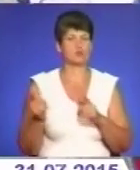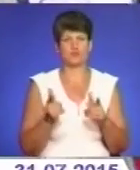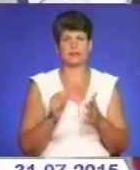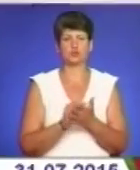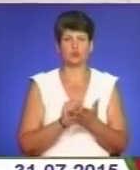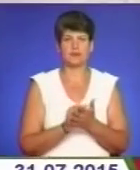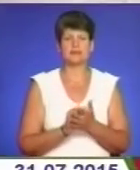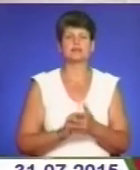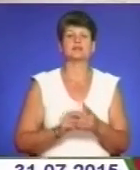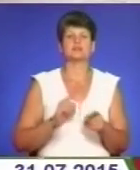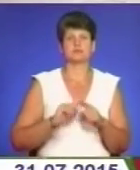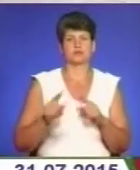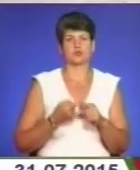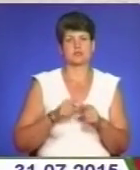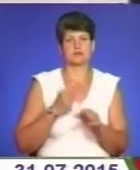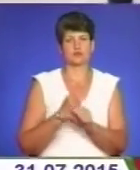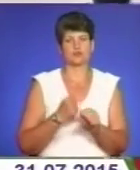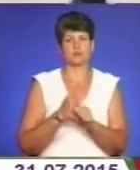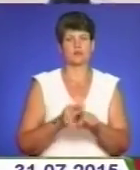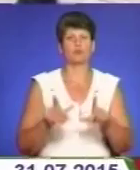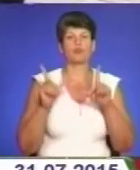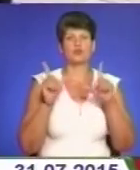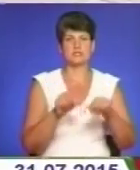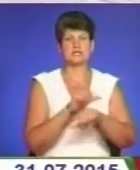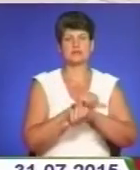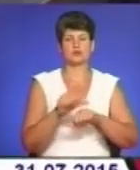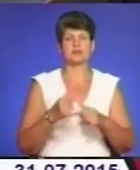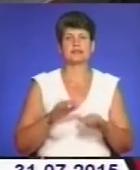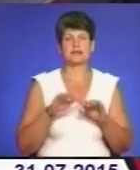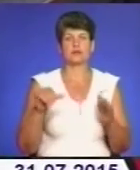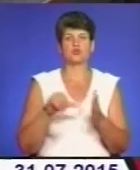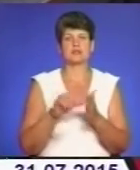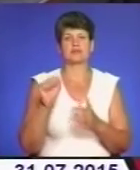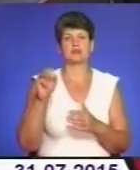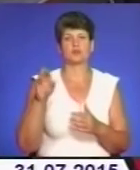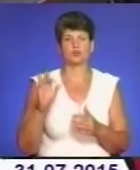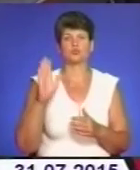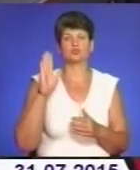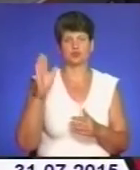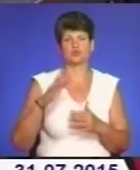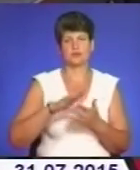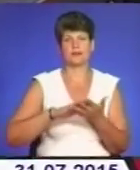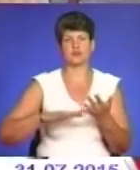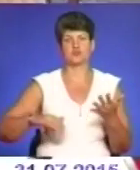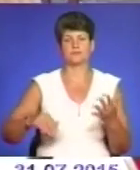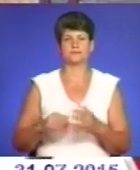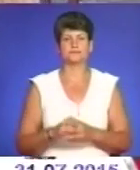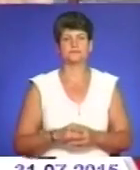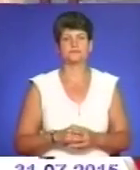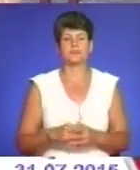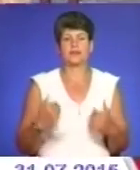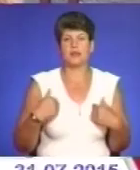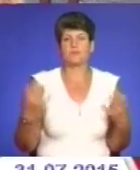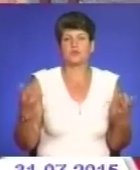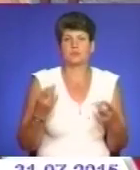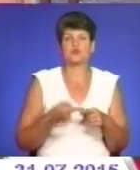документи, неодмінно це зробити. Адже поїздки за кордон для дітей-учасників АТО відбуватимуться і далі. Нам потрібно